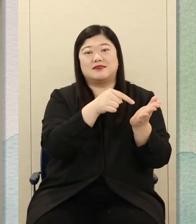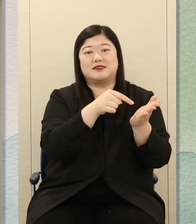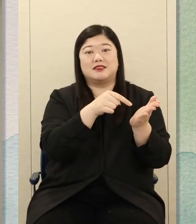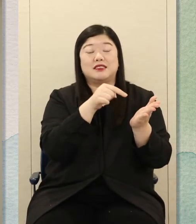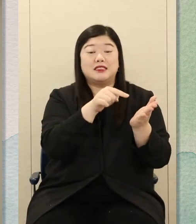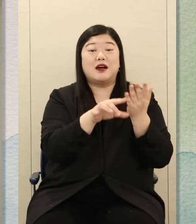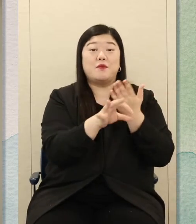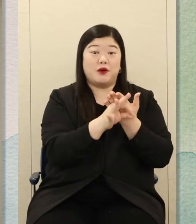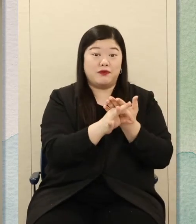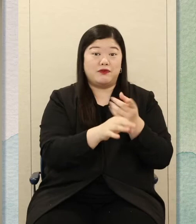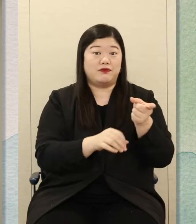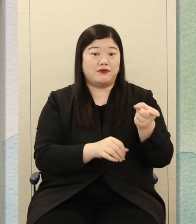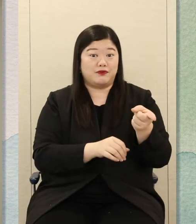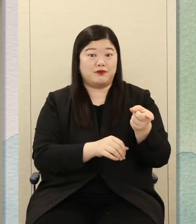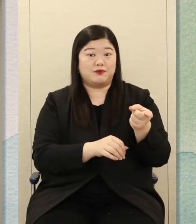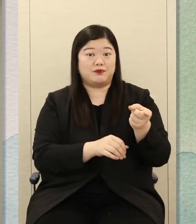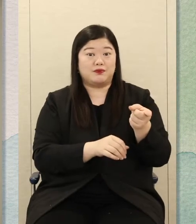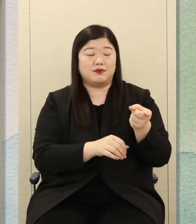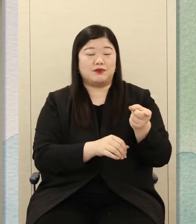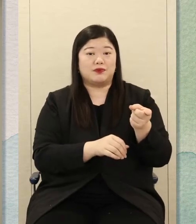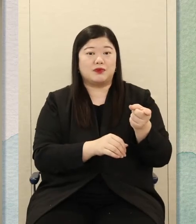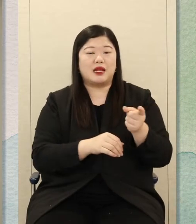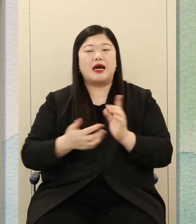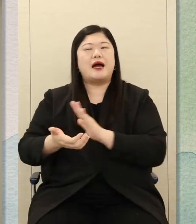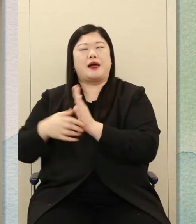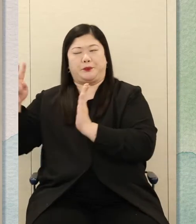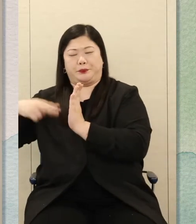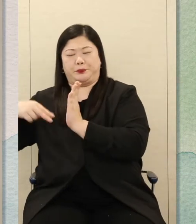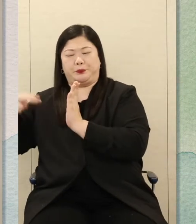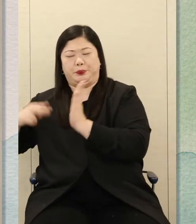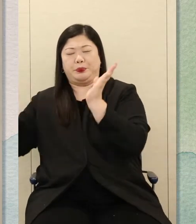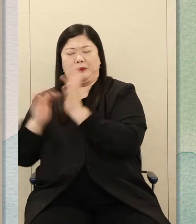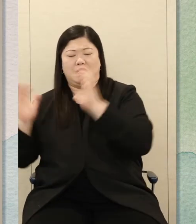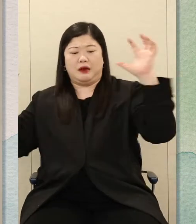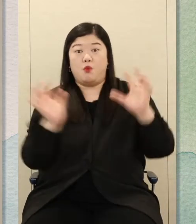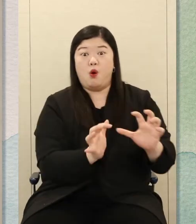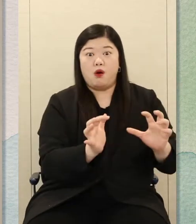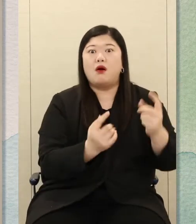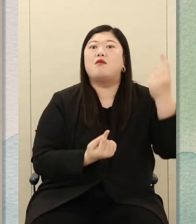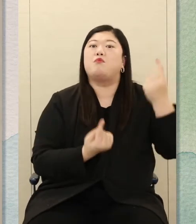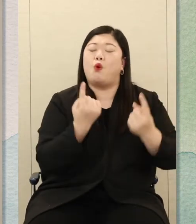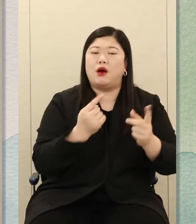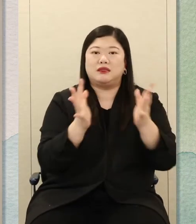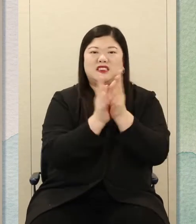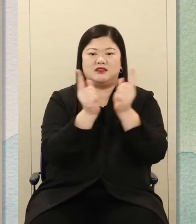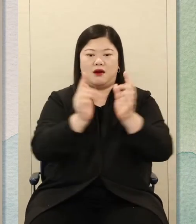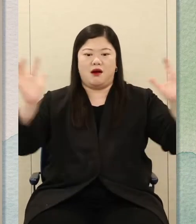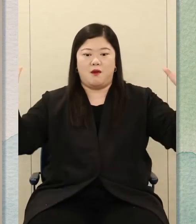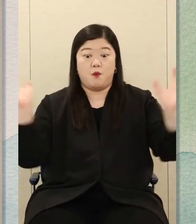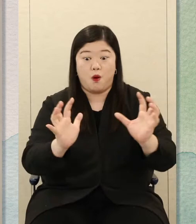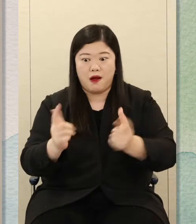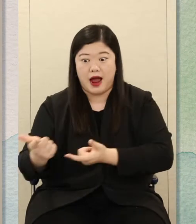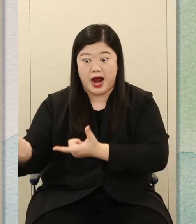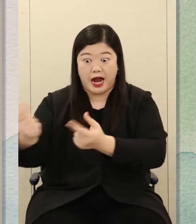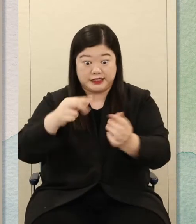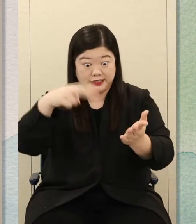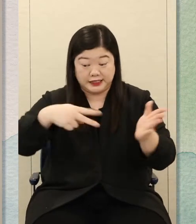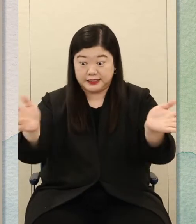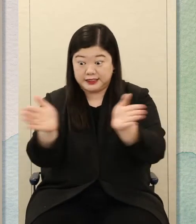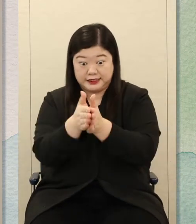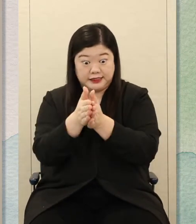모임은 제일 큰 특징, 와서 읽는 경우가 참 많아요. 와서 아까 그 어린이 책